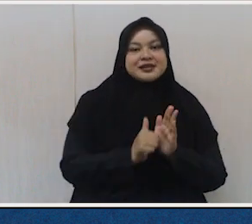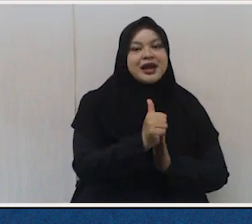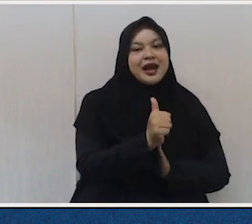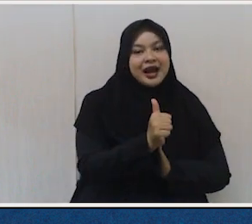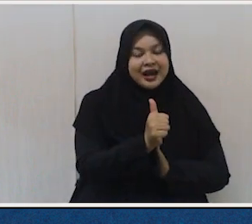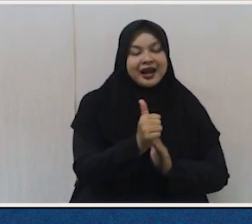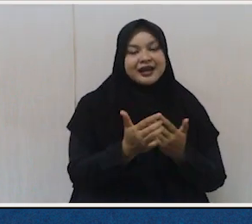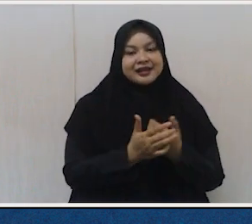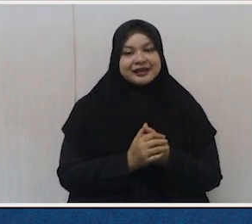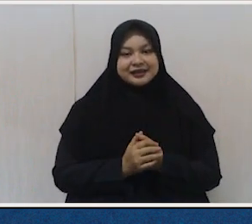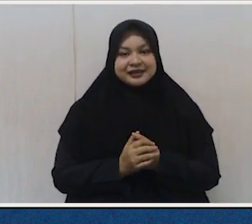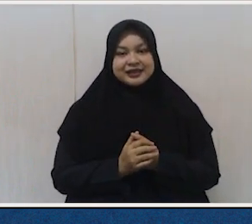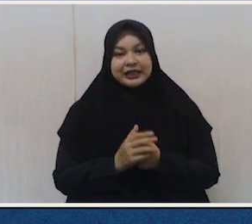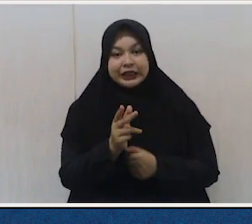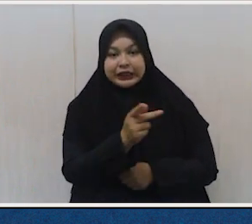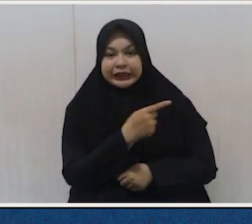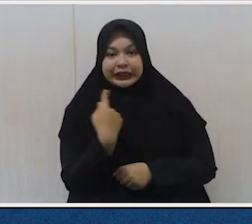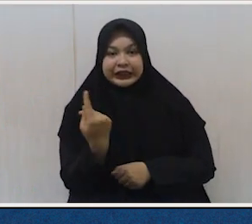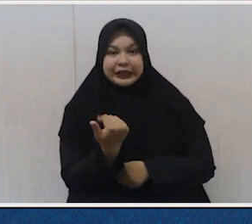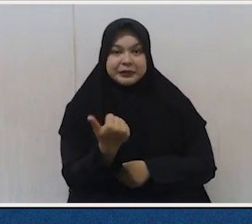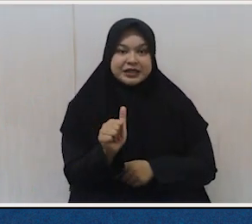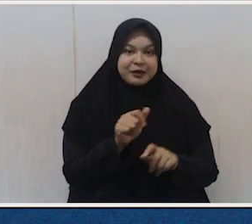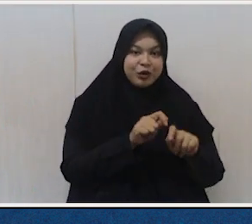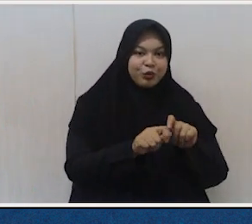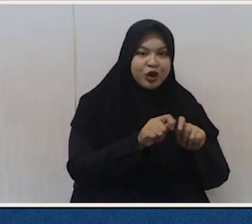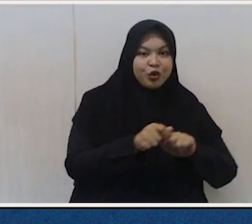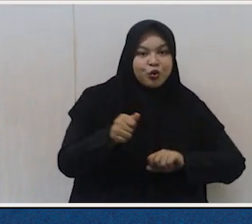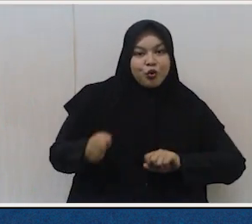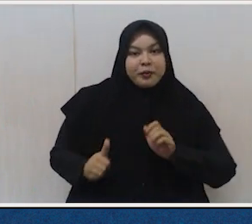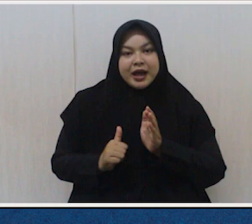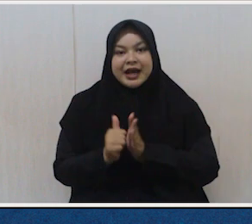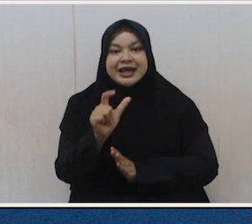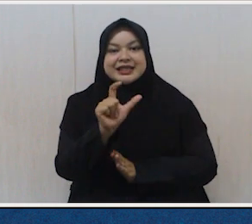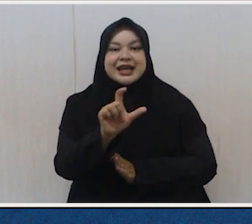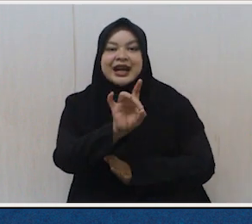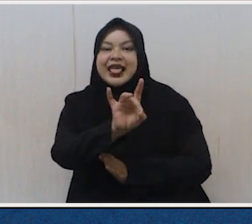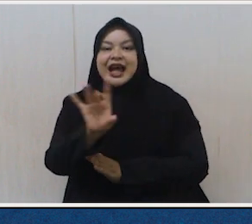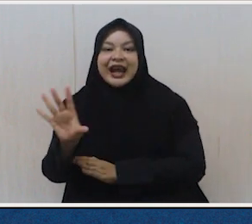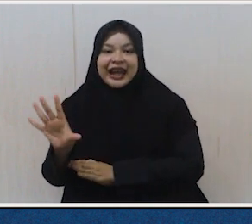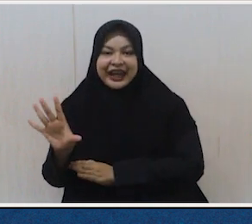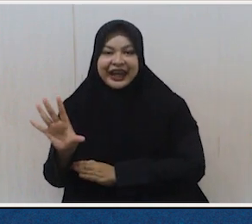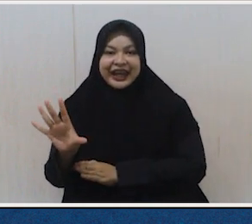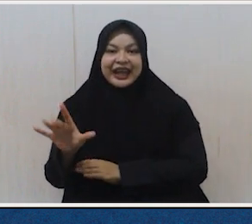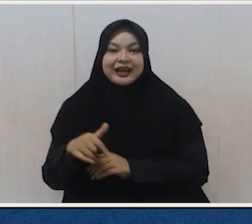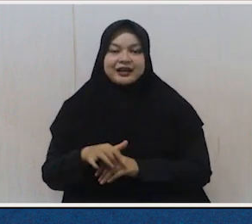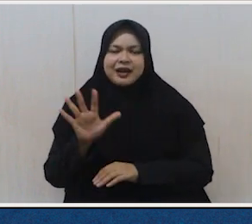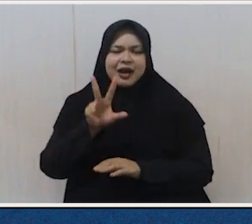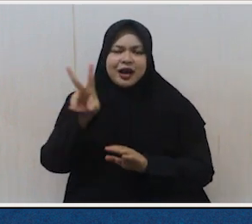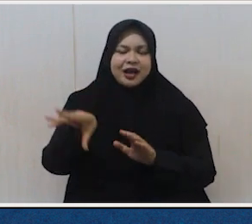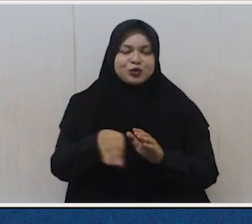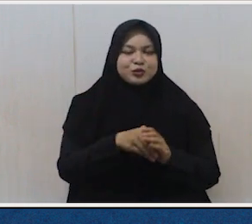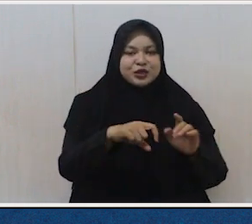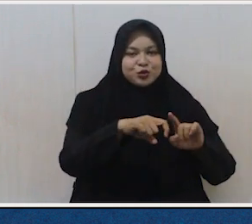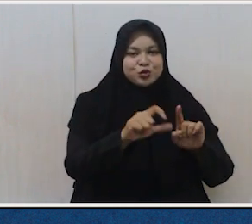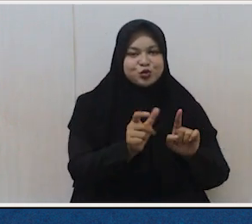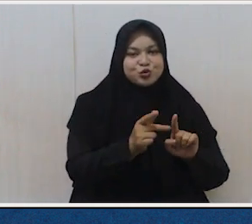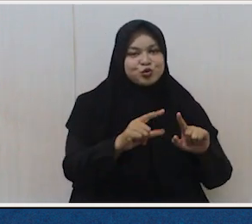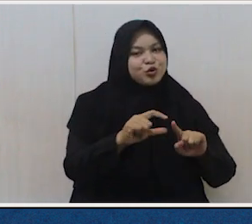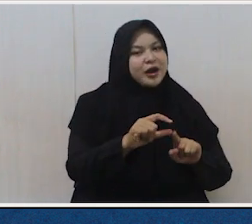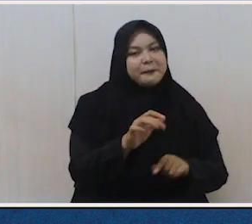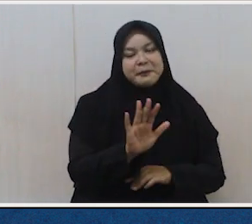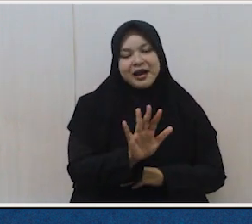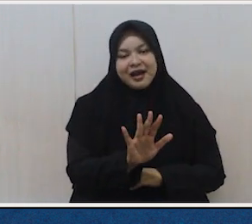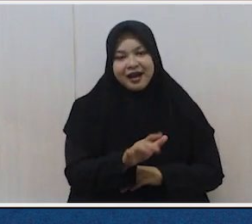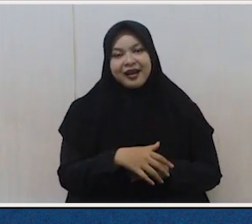jadi setidaknya kita bisa membuat hukum acara untuk disabilitas dengan cara yang lainlah tidak harus masuk kuhab gitu